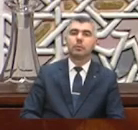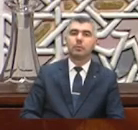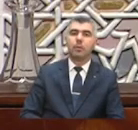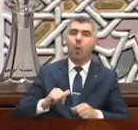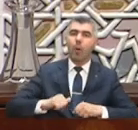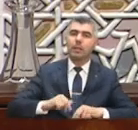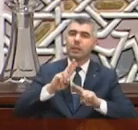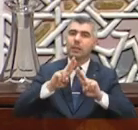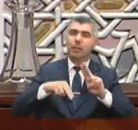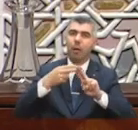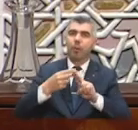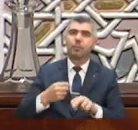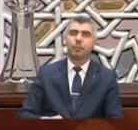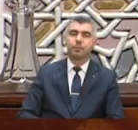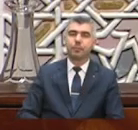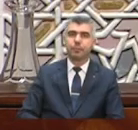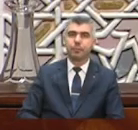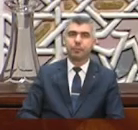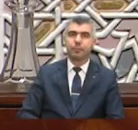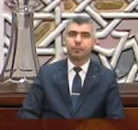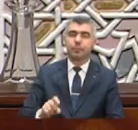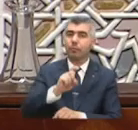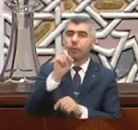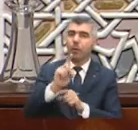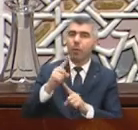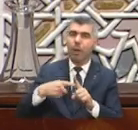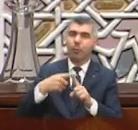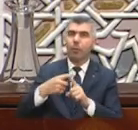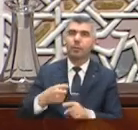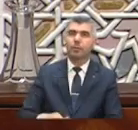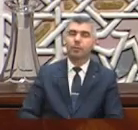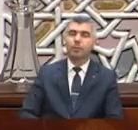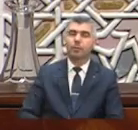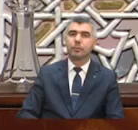تفضلوا. كاين شي تعقيب اضافي؟ تفضلوا السيد الرئيس.